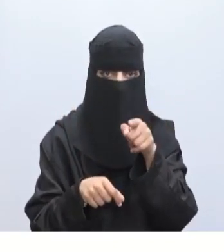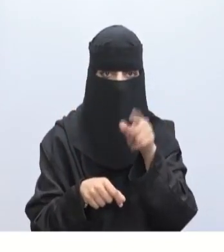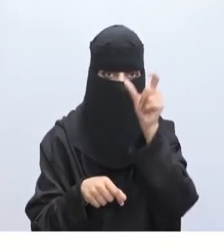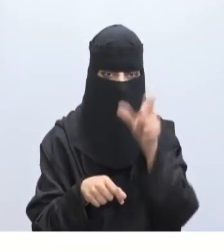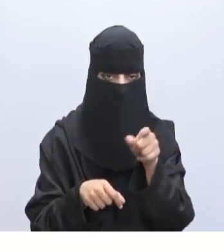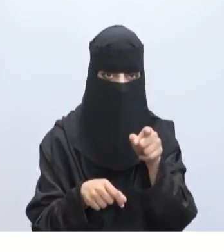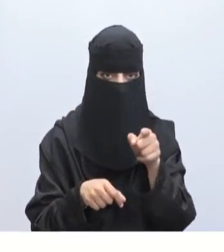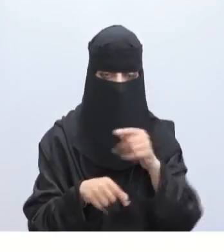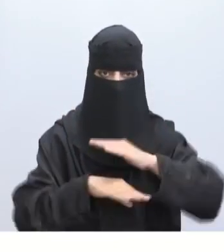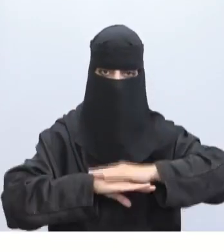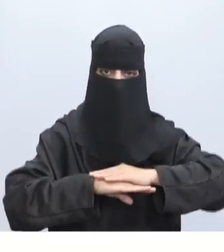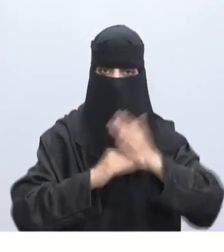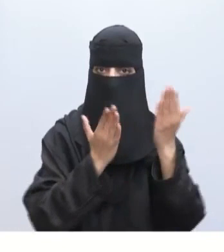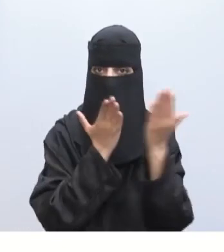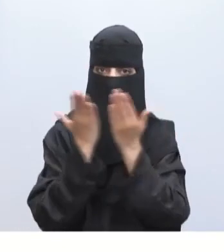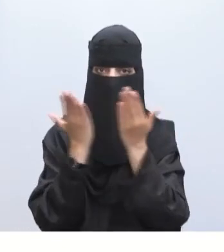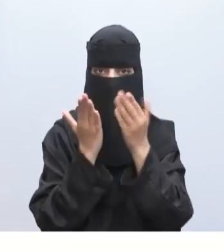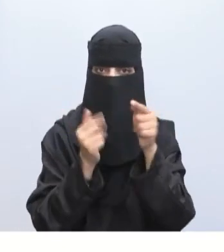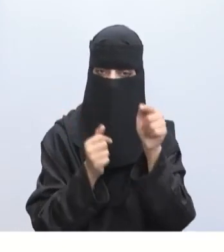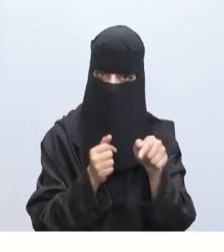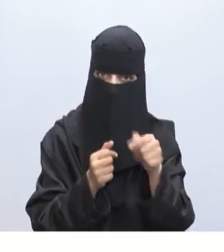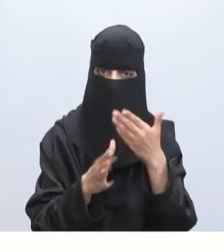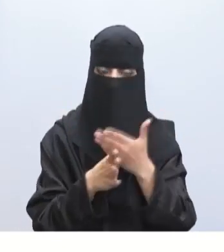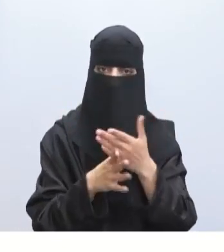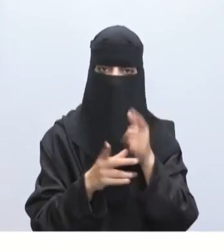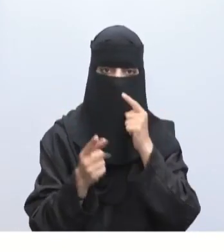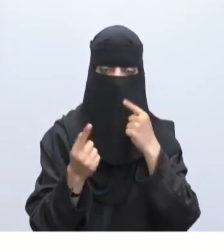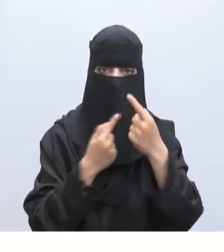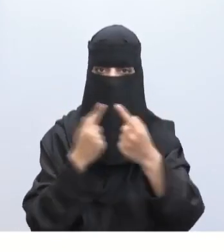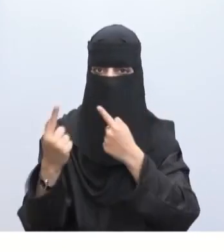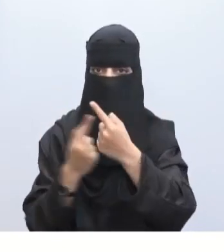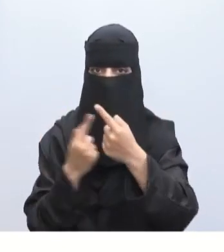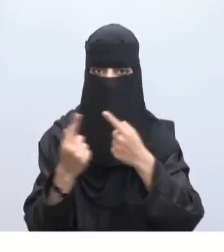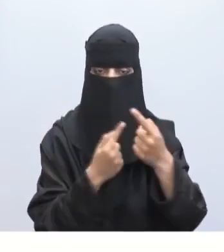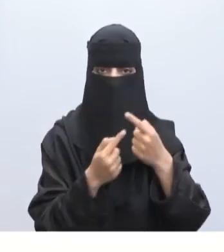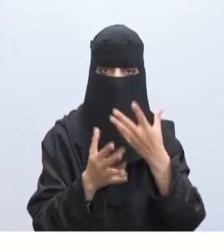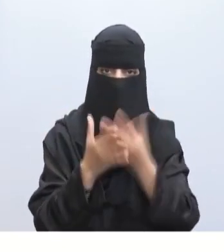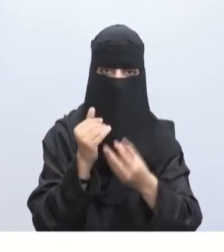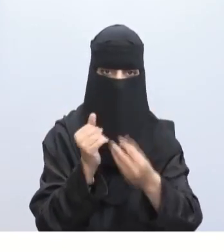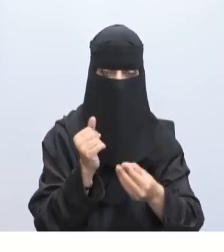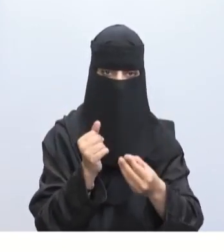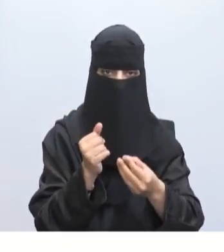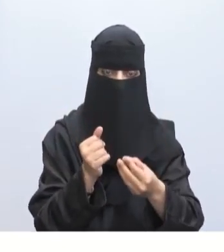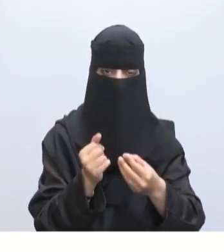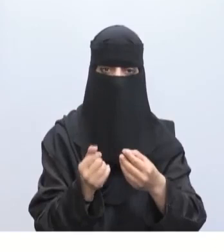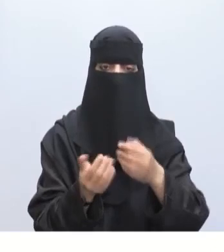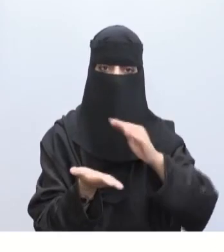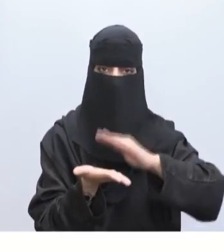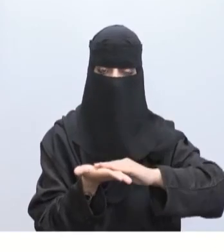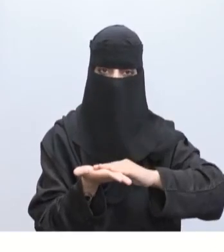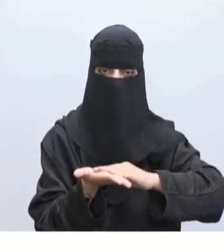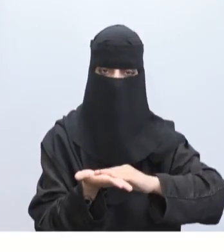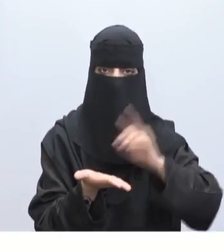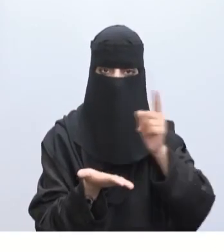كان اديبا وشاعرا حيث خاطب ابناء الدوله السعوديه